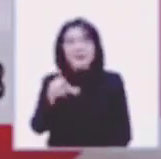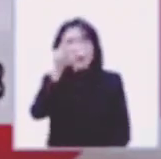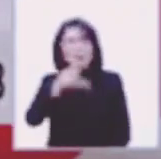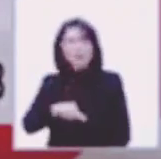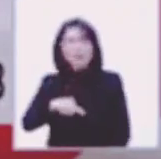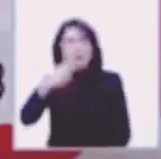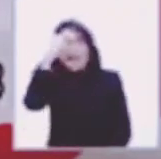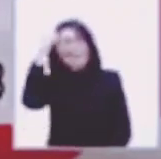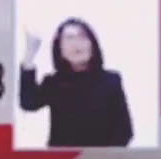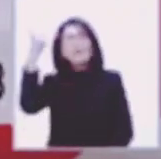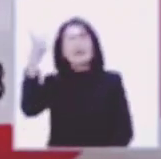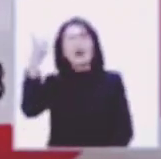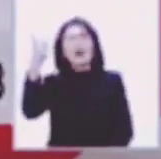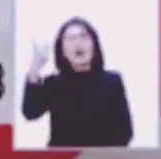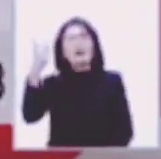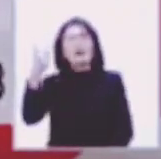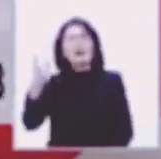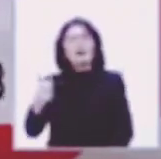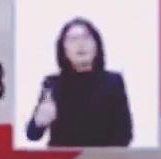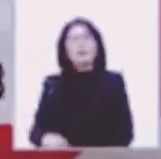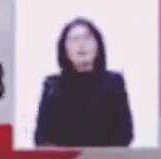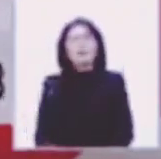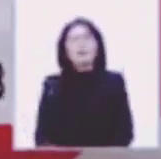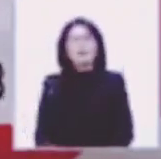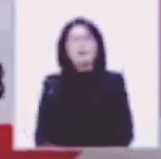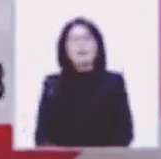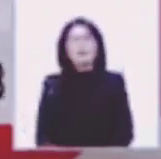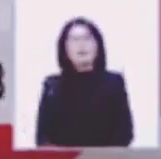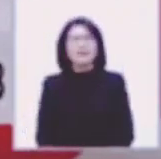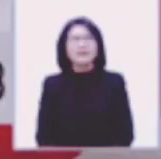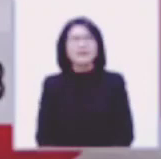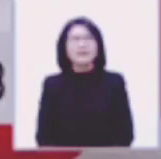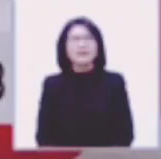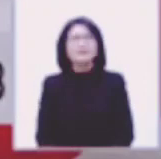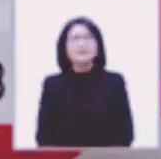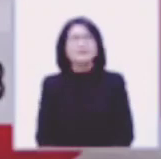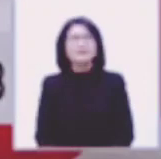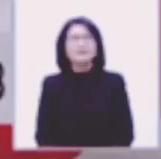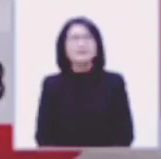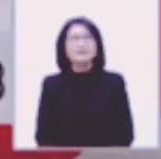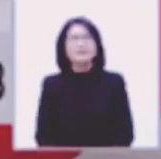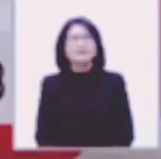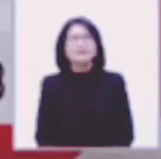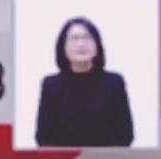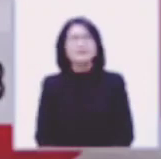seorang profesor. Sesuai dengan aturan. Oke, greenflation ini adalah